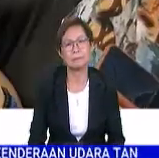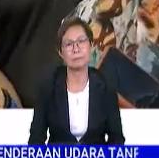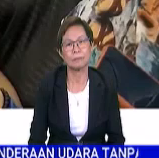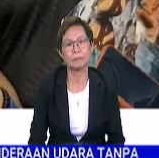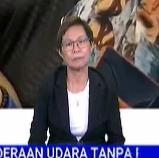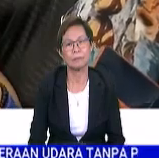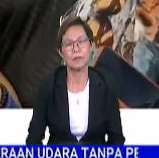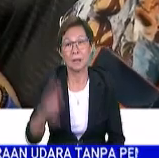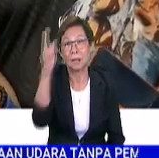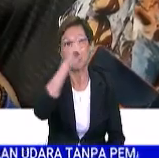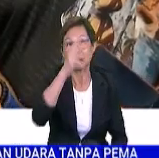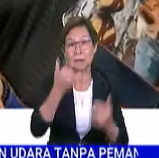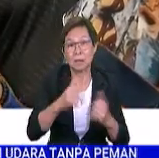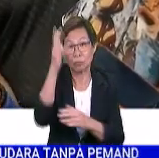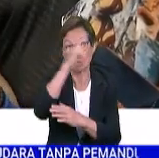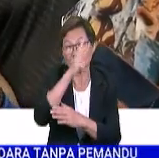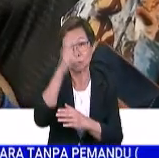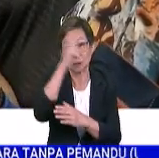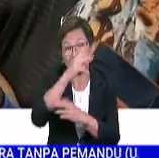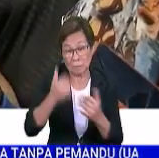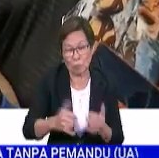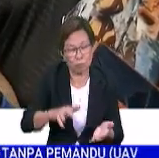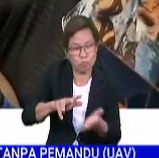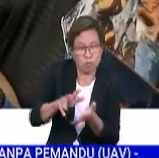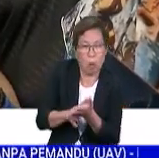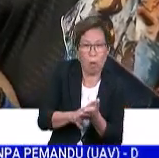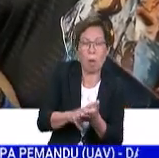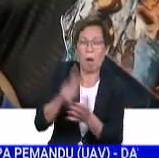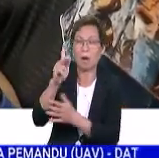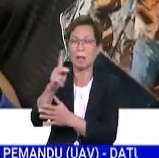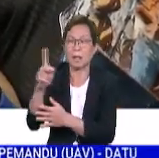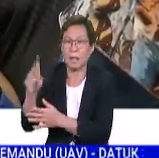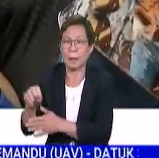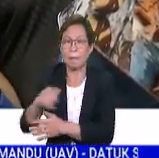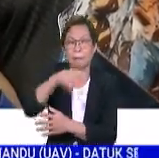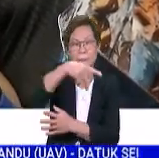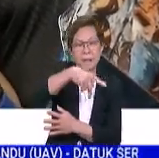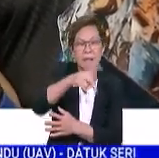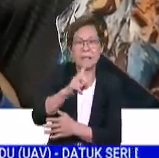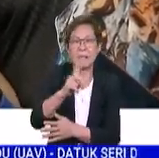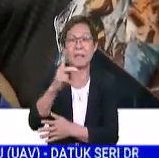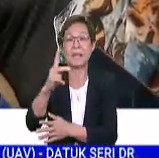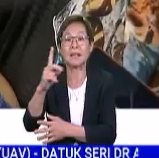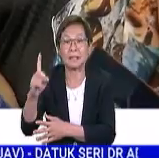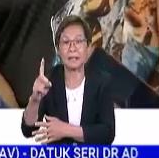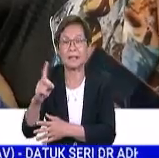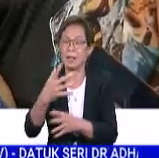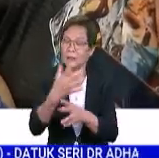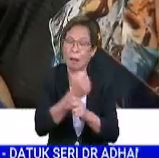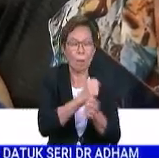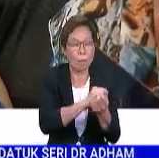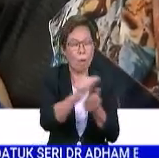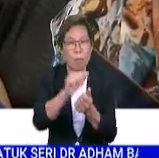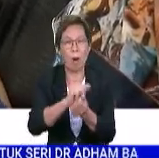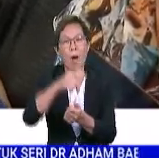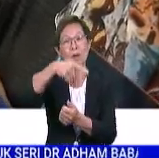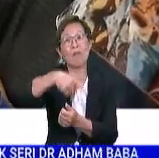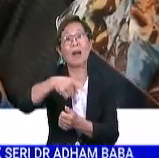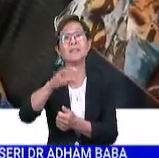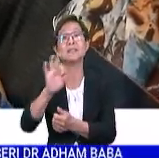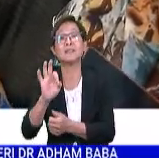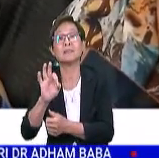Sebab itu kerajaan hari ini buat penetapan melalui KKM, melalui PBKD telah mendapat kelulusan bersyarat Pfizer